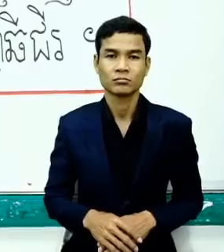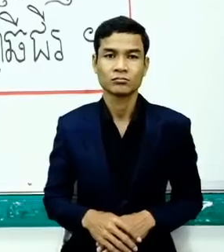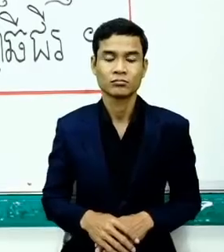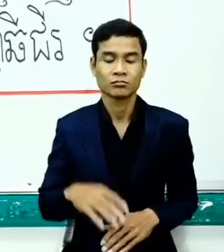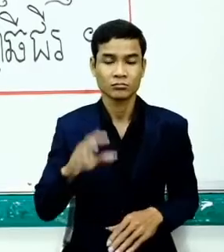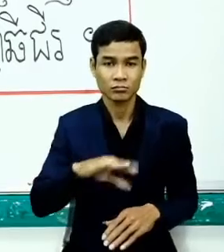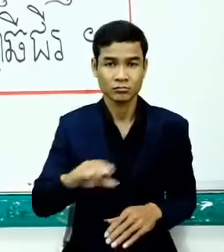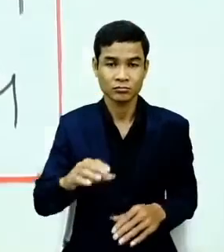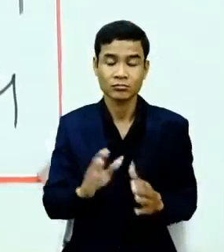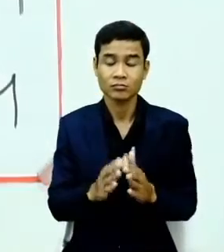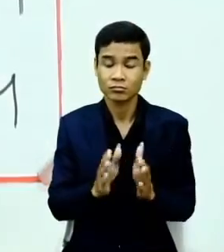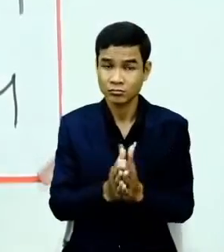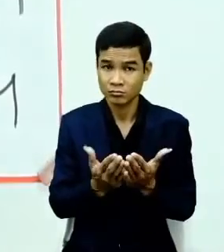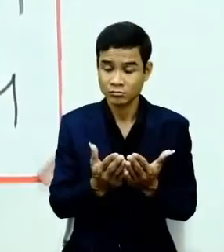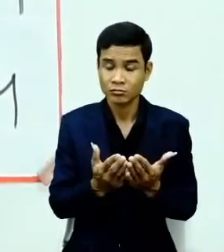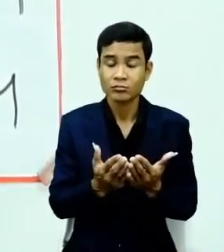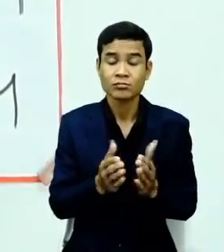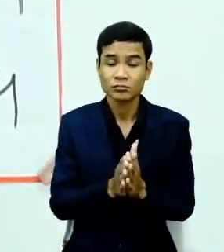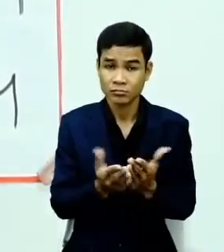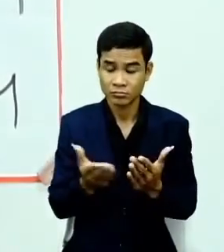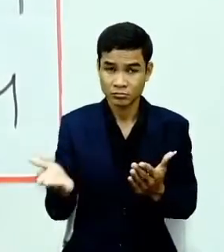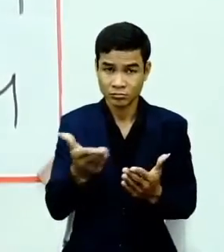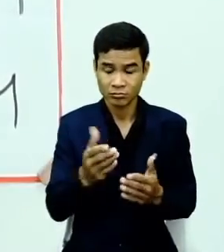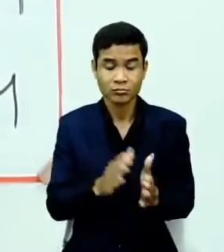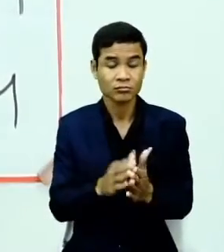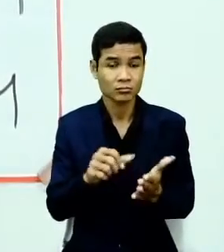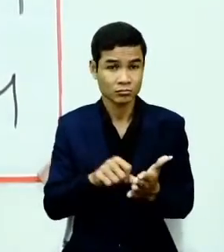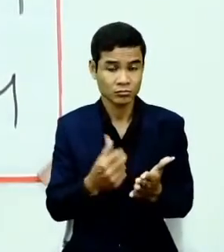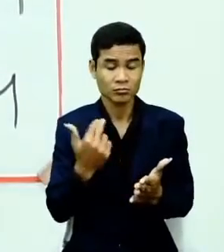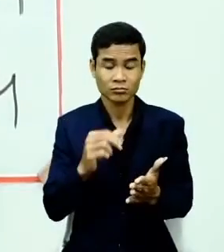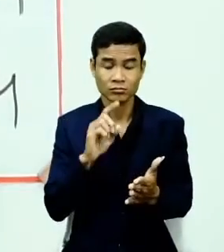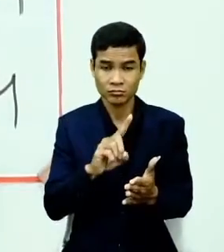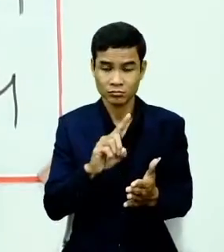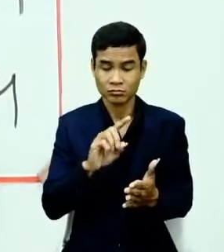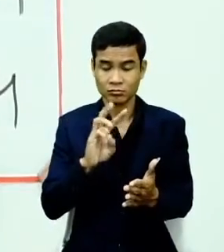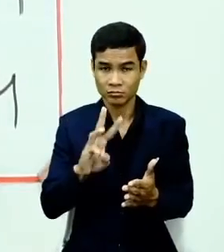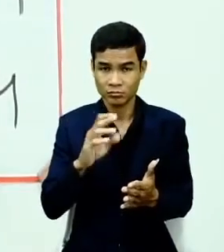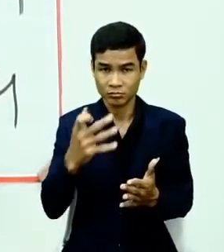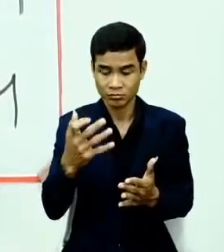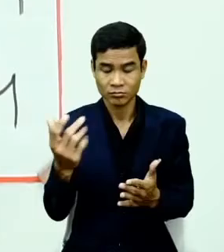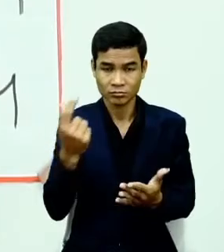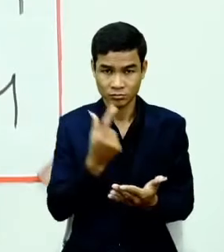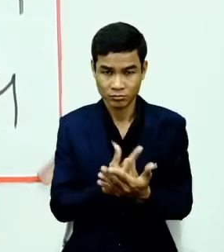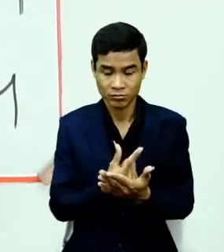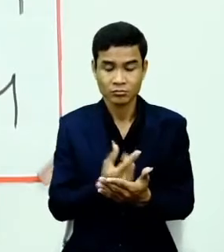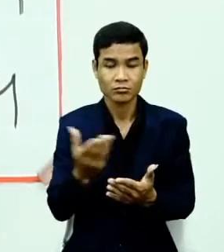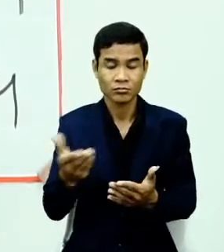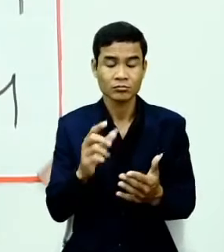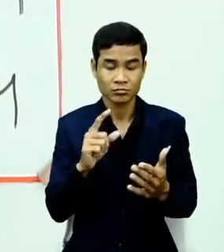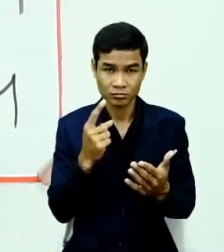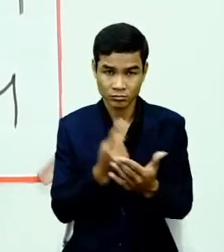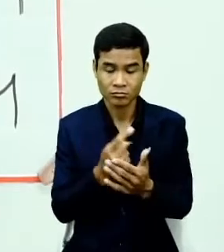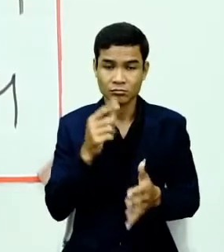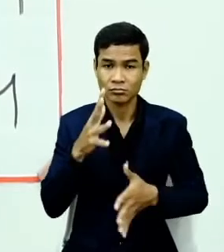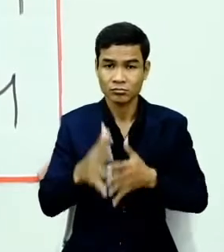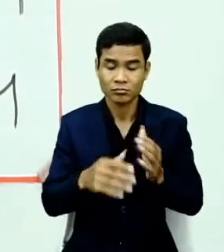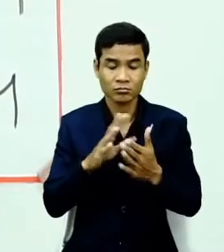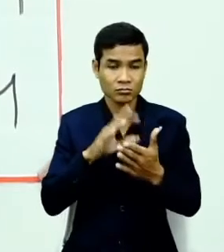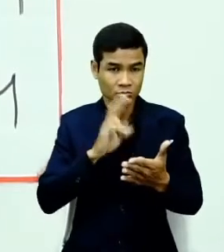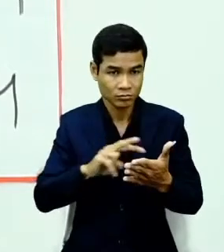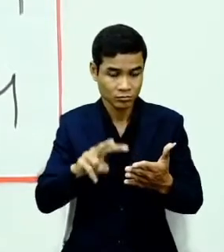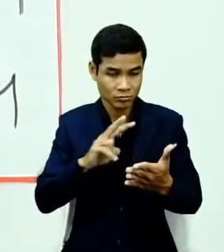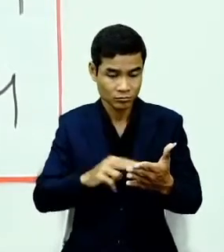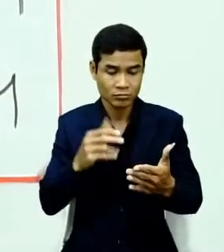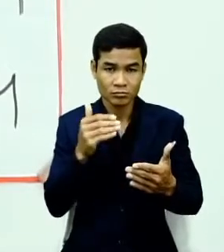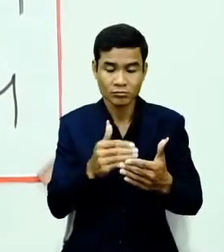កូនទាំងអស់គ្នាបើកសិភ័យជំនួយរបស់កូនចានៅទំព័រទី138ដដែលហើយចូលរួមអានអត្ថបទខ្លីនៅក្បែររូប